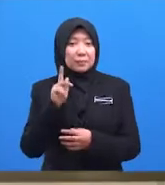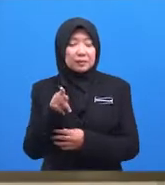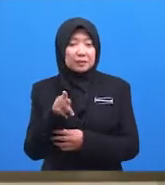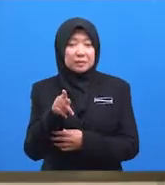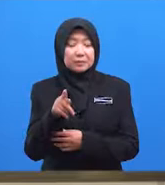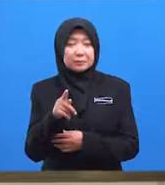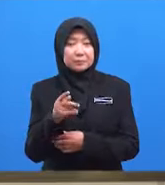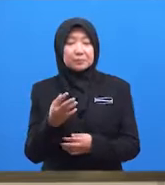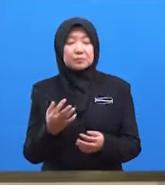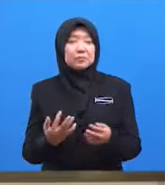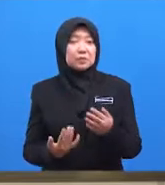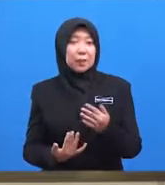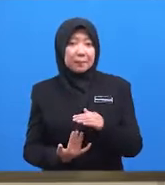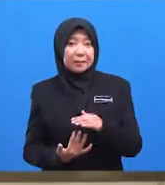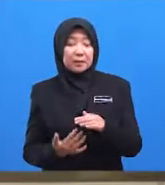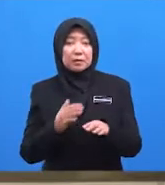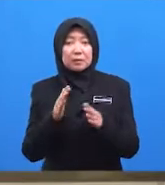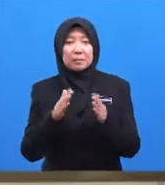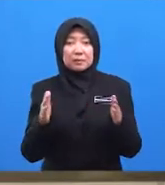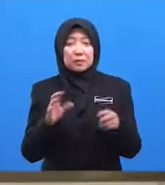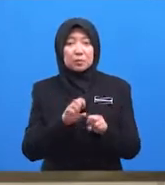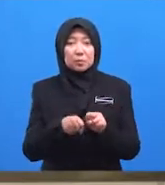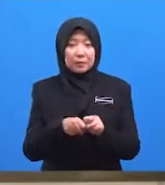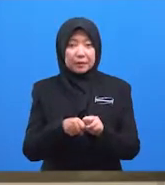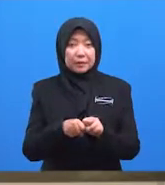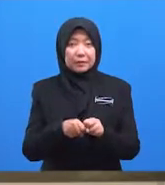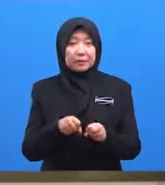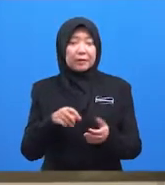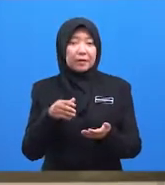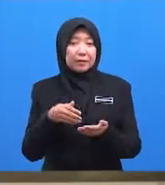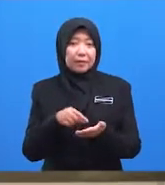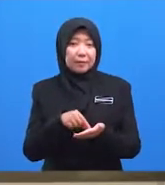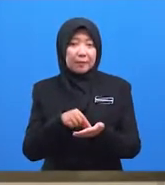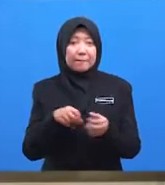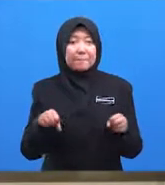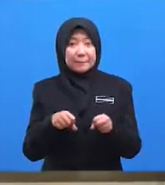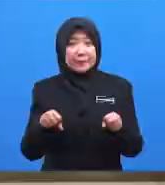Pastikan api tidak terlalu besar supaya isi ayam masak dengan sekata.